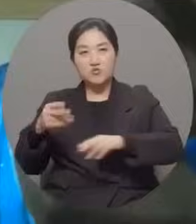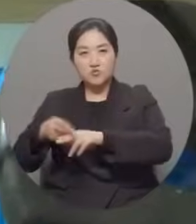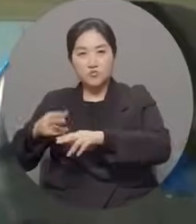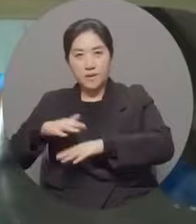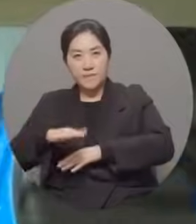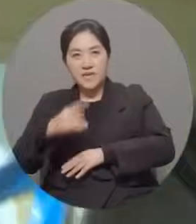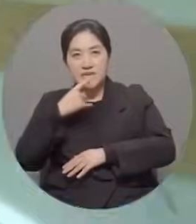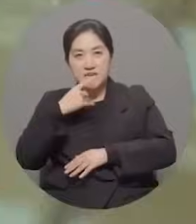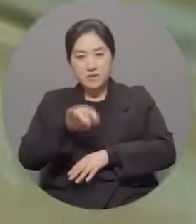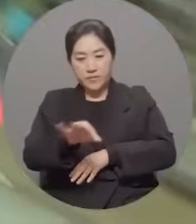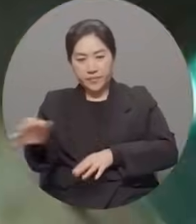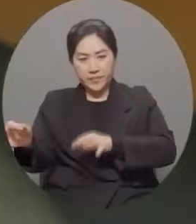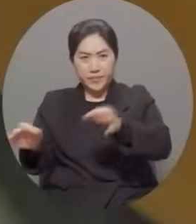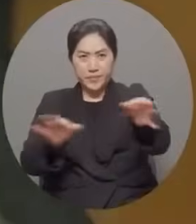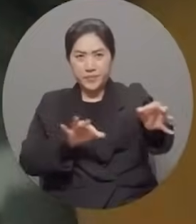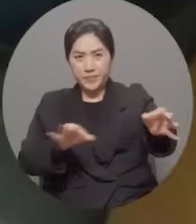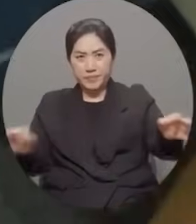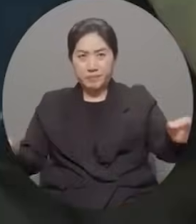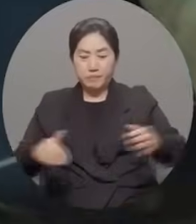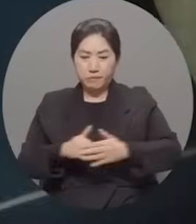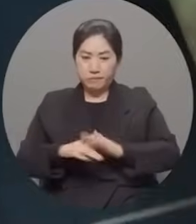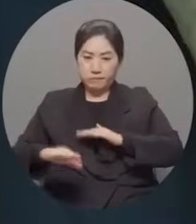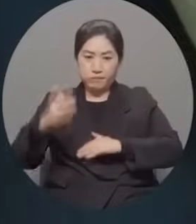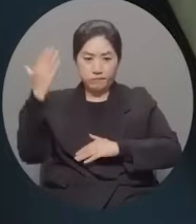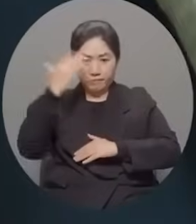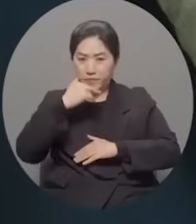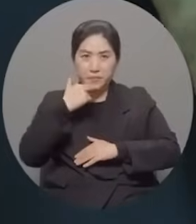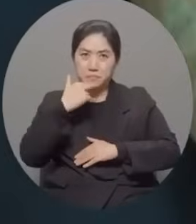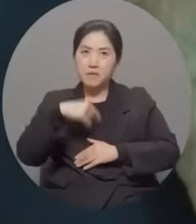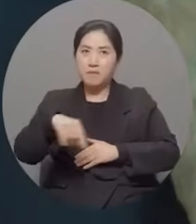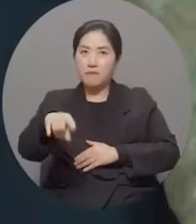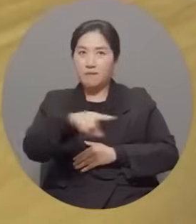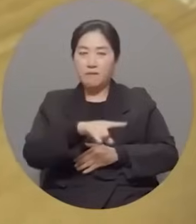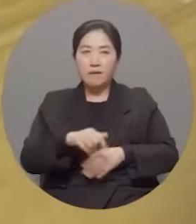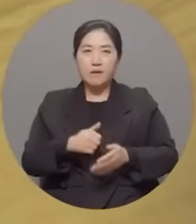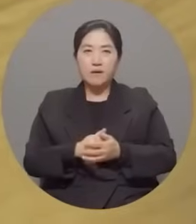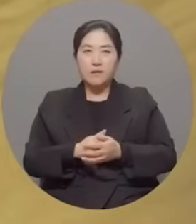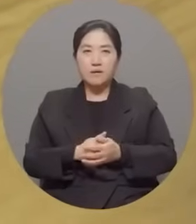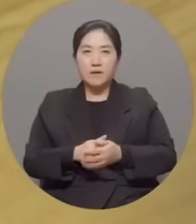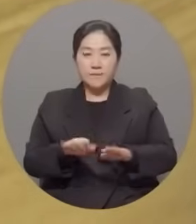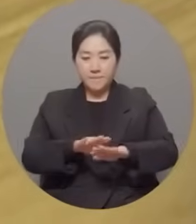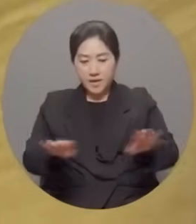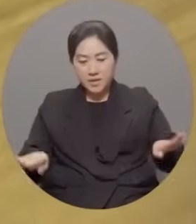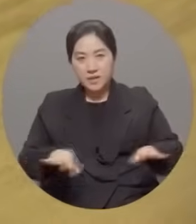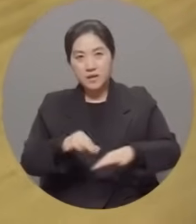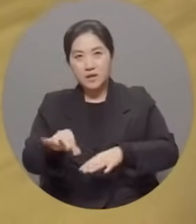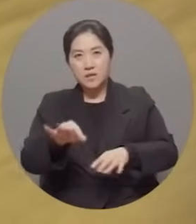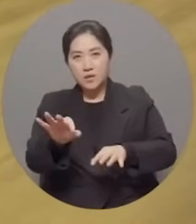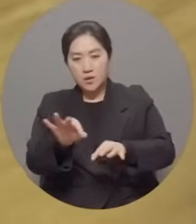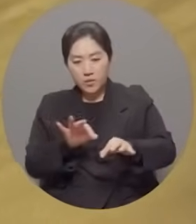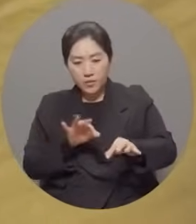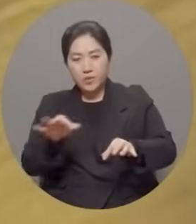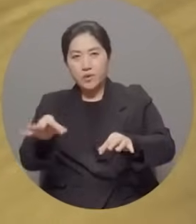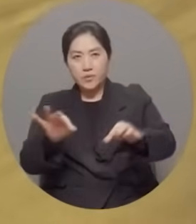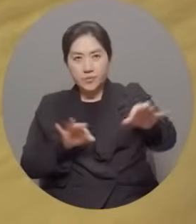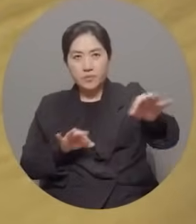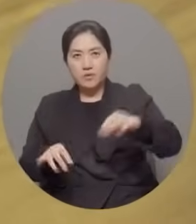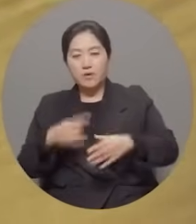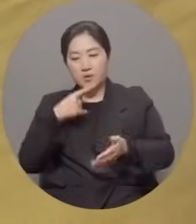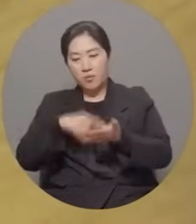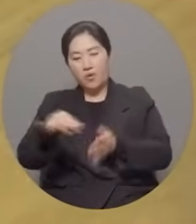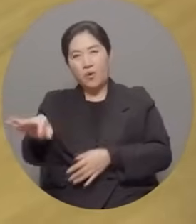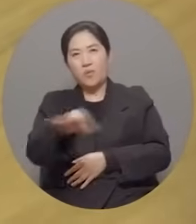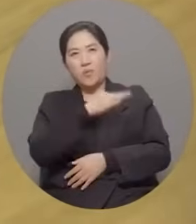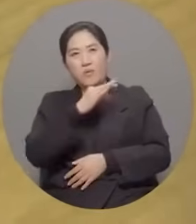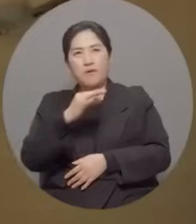바닥이 하얗게 벗겨져 멀쩡한 곳을 찾아보기가 어렵습니다. 바닥 자재가 군데군데 들떠 있어 쉽게